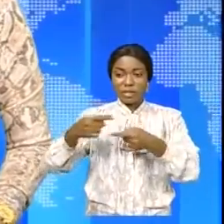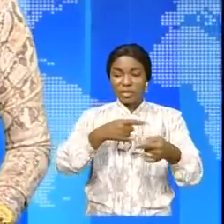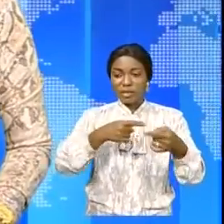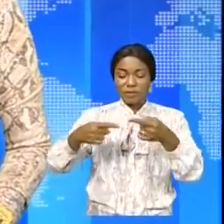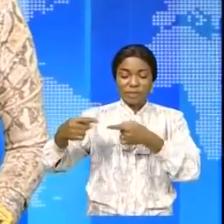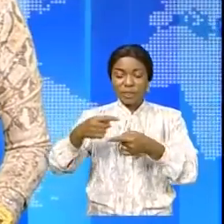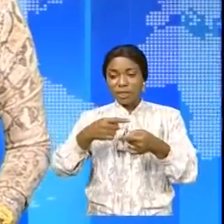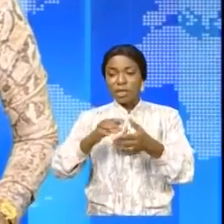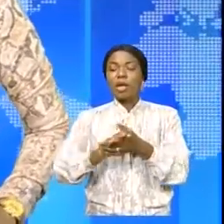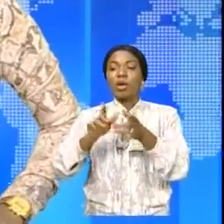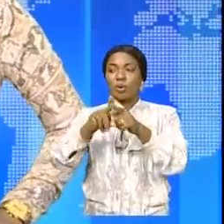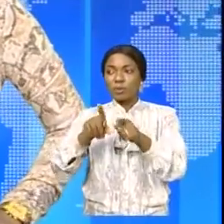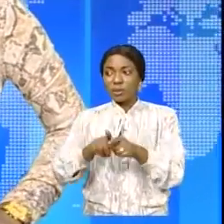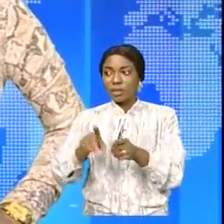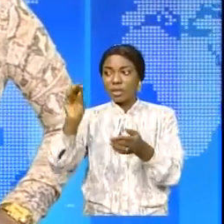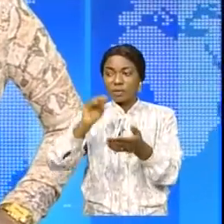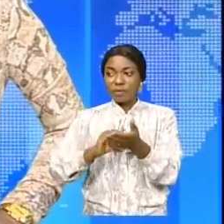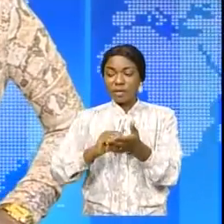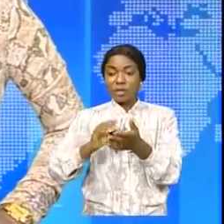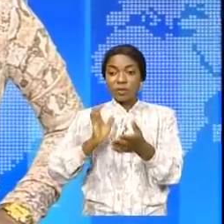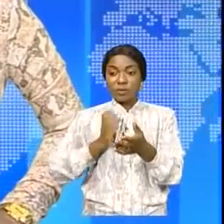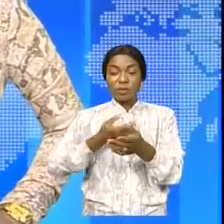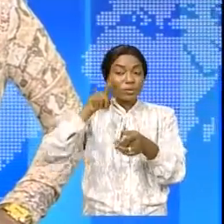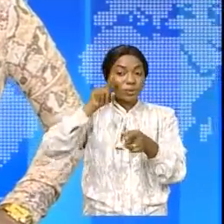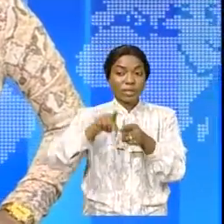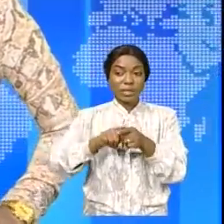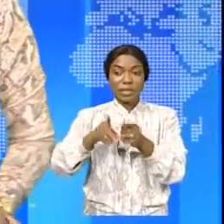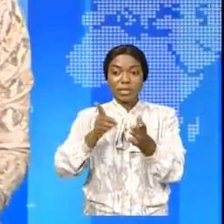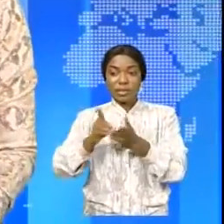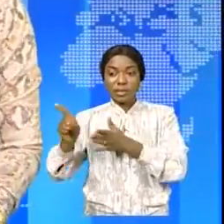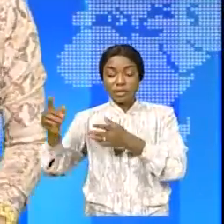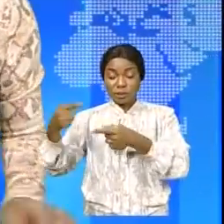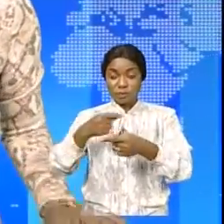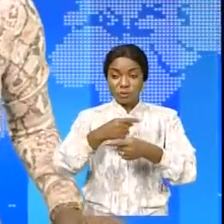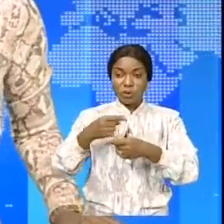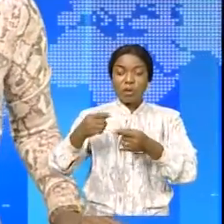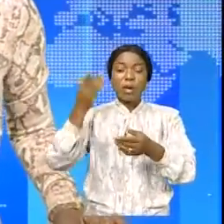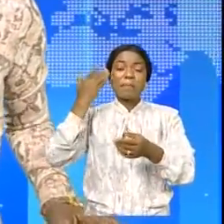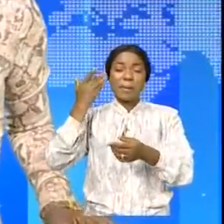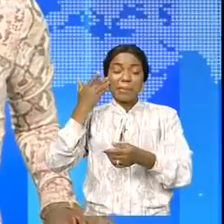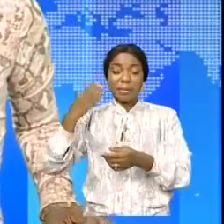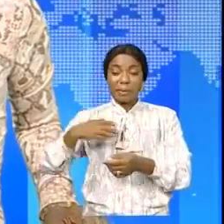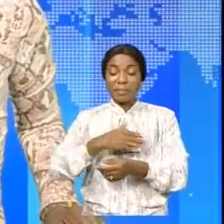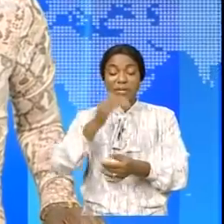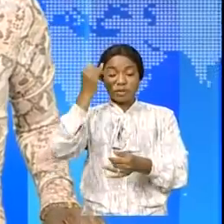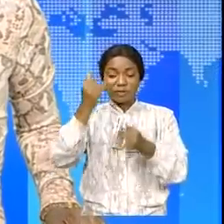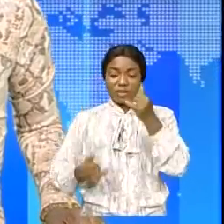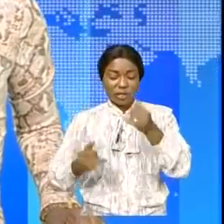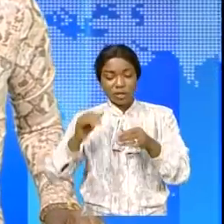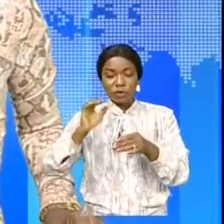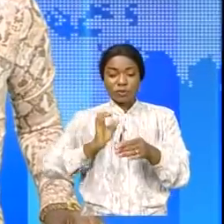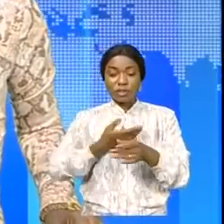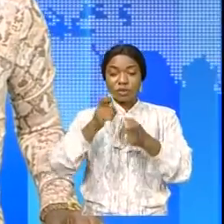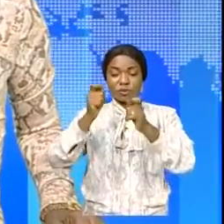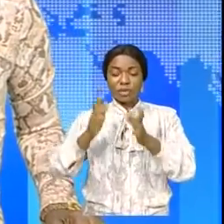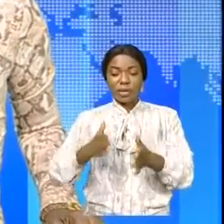de Casablanca avec nos consorts de la direction de sport. Mesdames, Messieurs, ce journal est terminé. Merci de